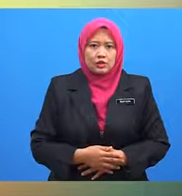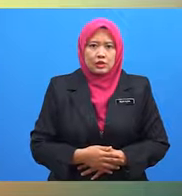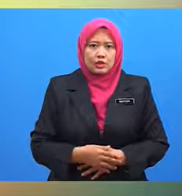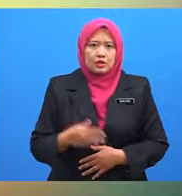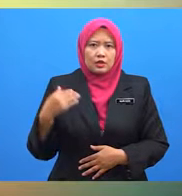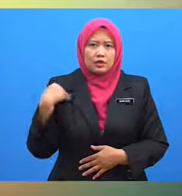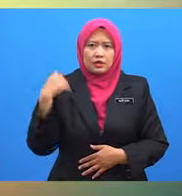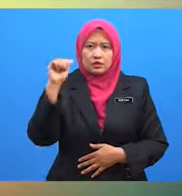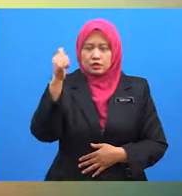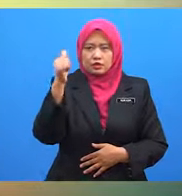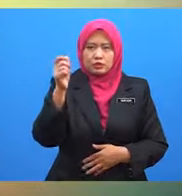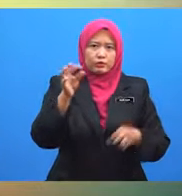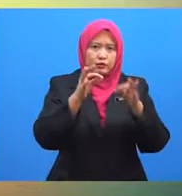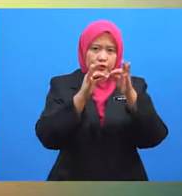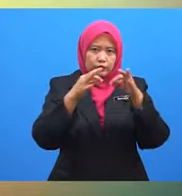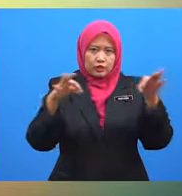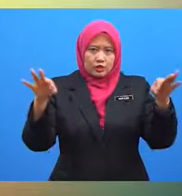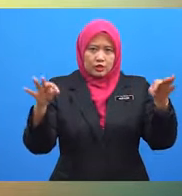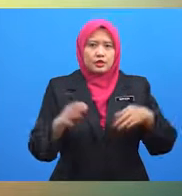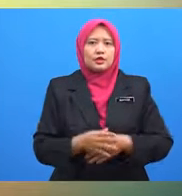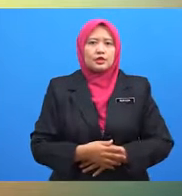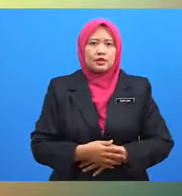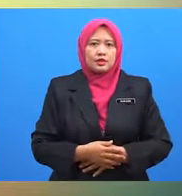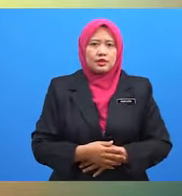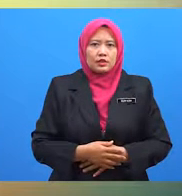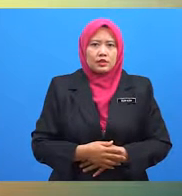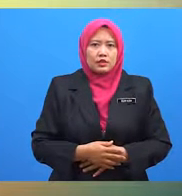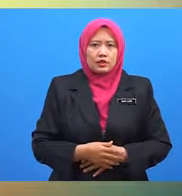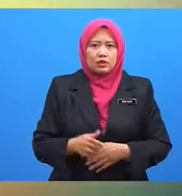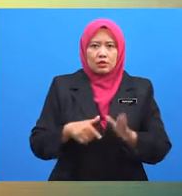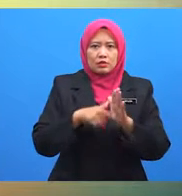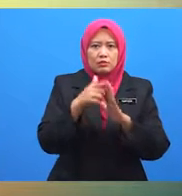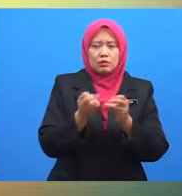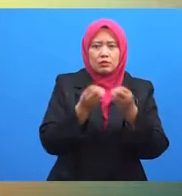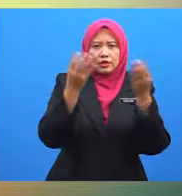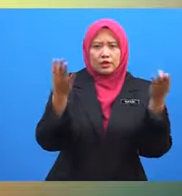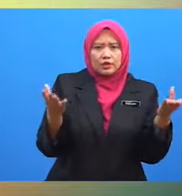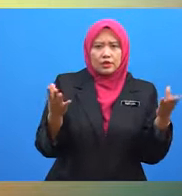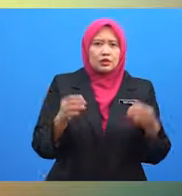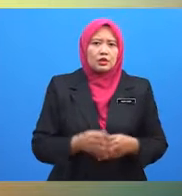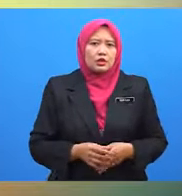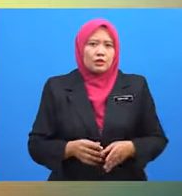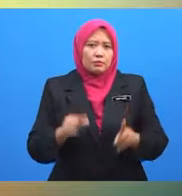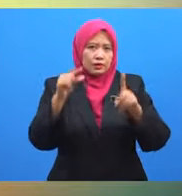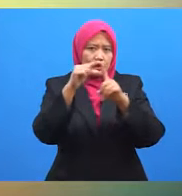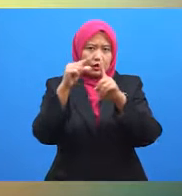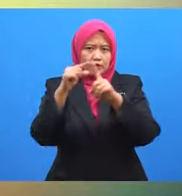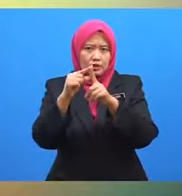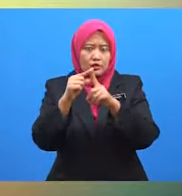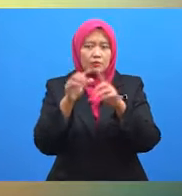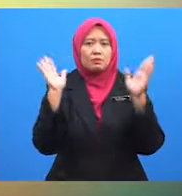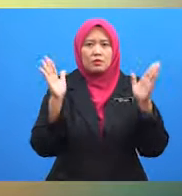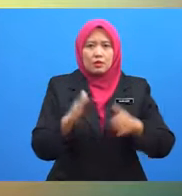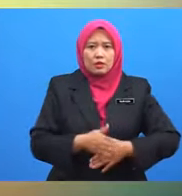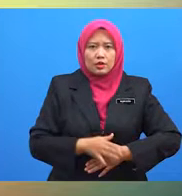oleh J.K. Van Dimolen dan mengandungi 10 baris ayat. Terdapat lebih